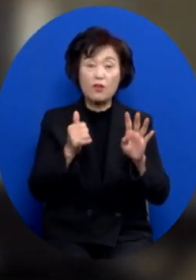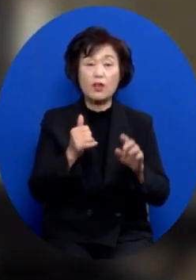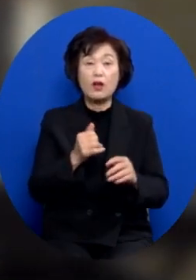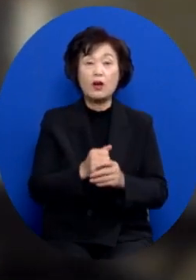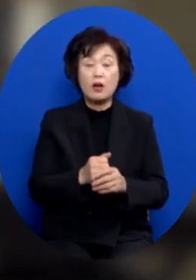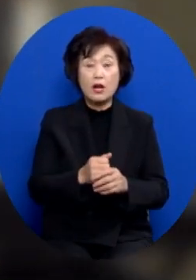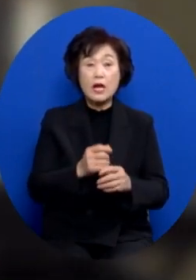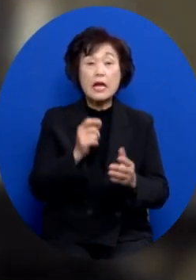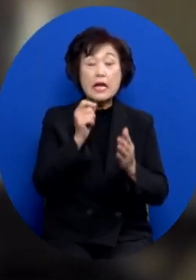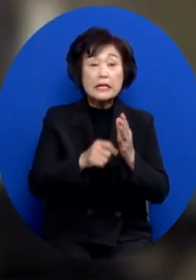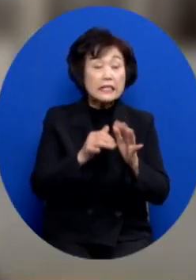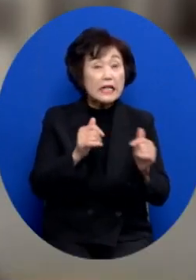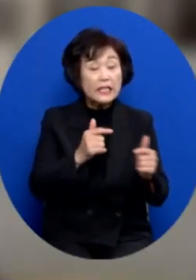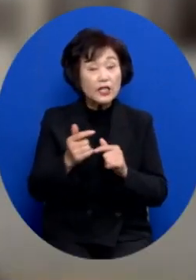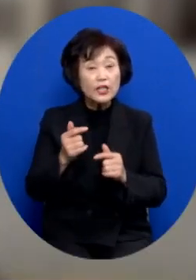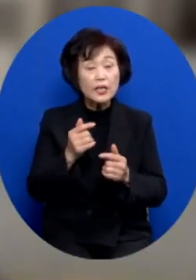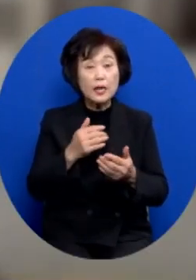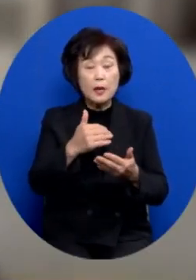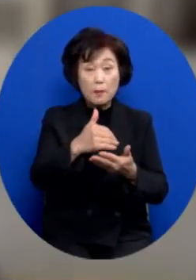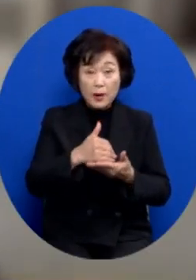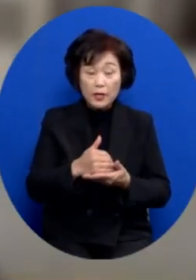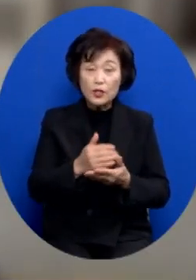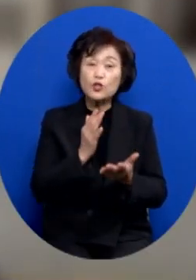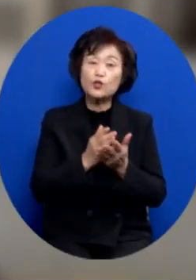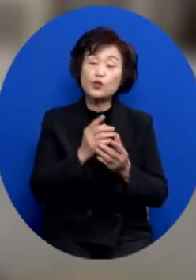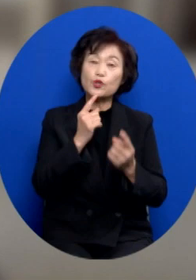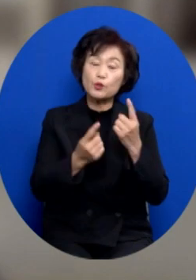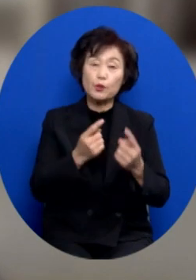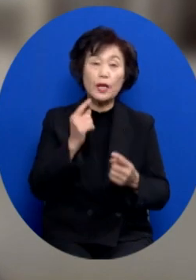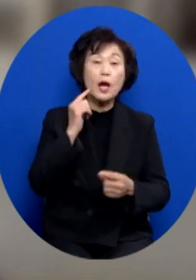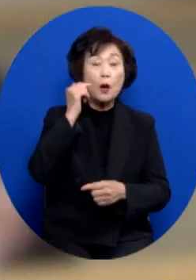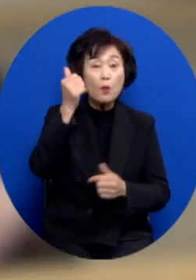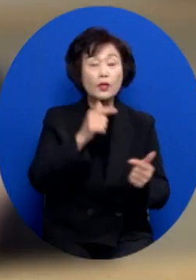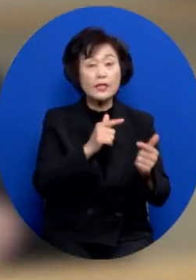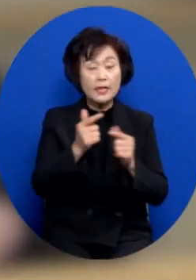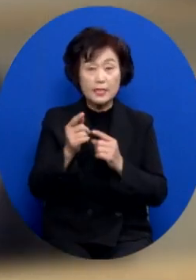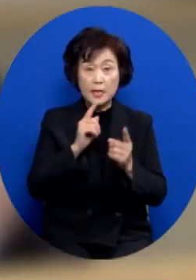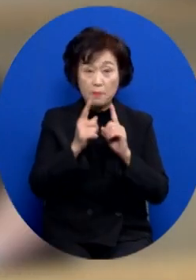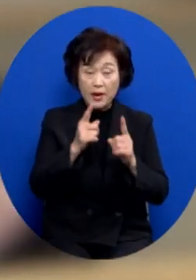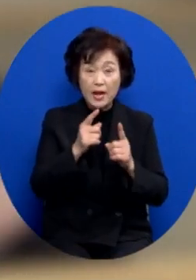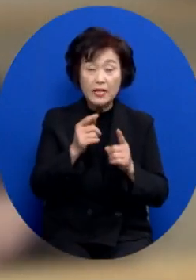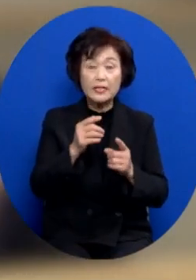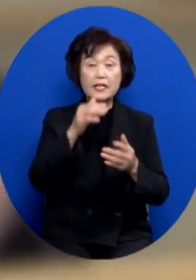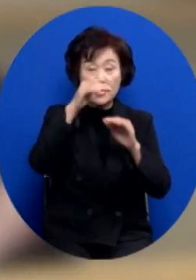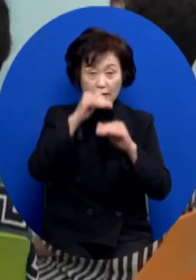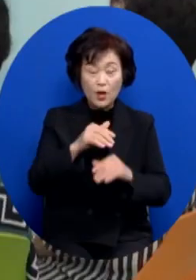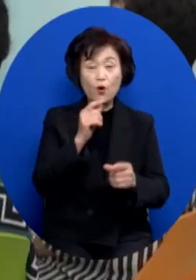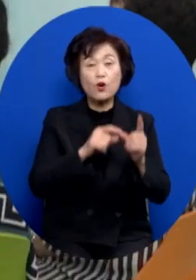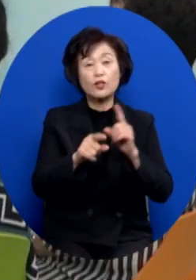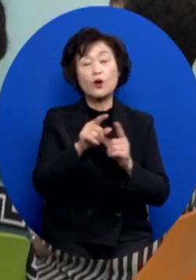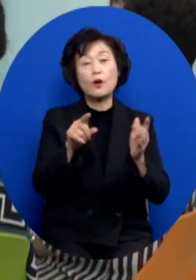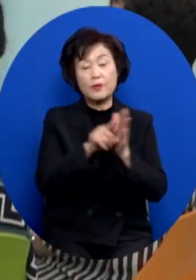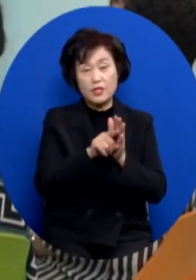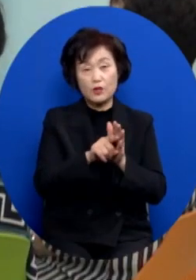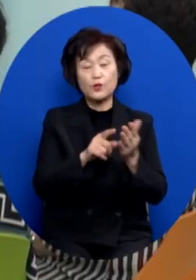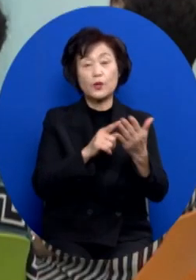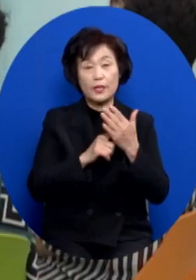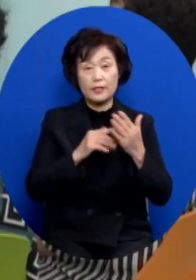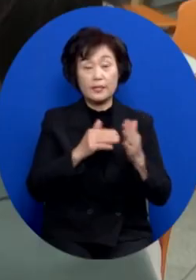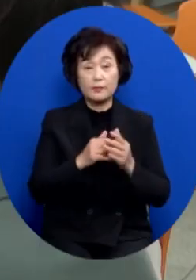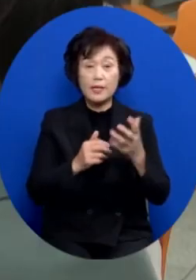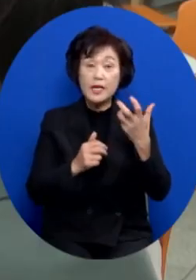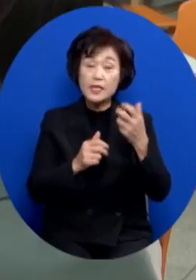기자가 제공하는 뉴스보다 교인이나 목회자가 제공하는 뉴스를 더 신뢰하고 있었습니다 이들 중